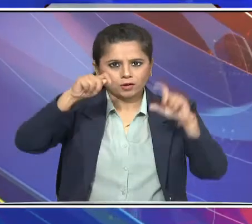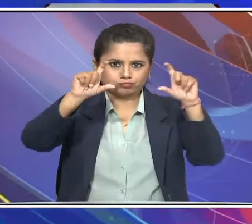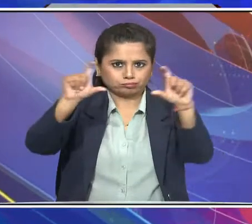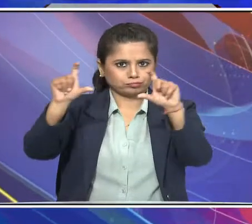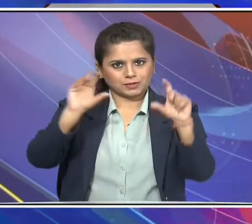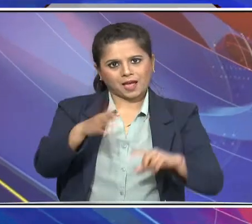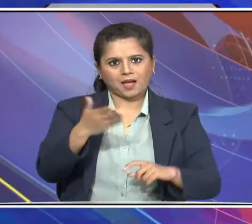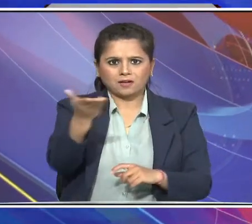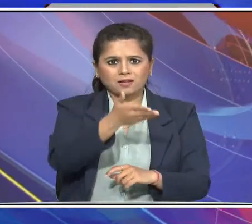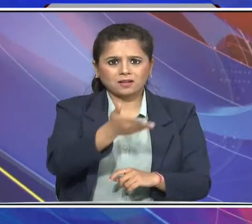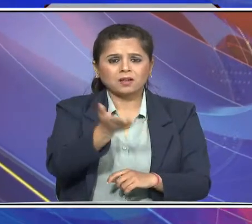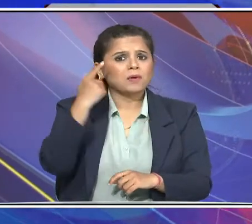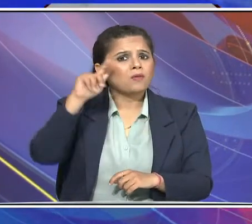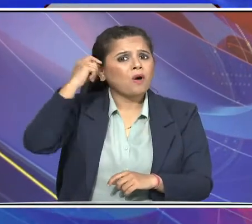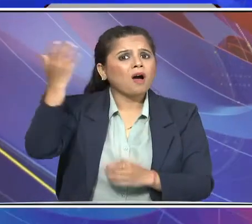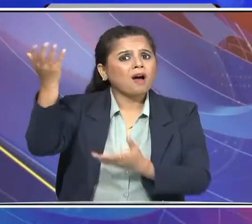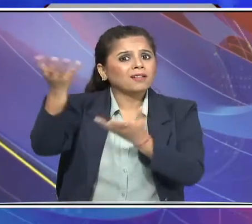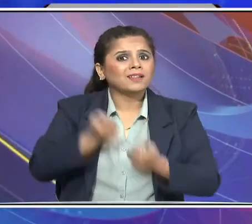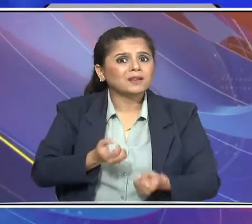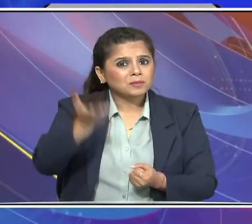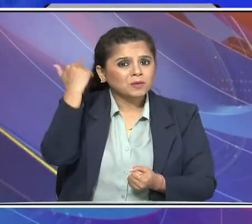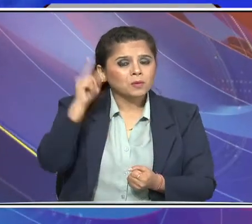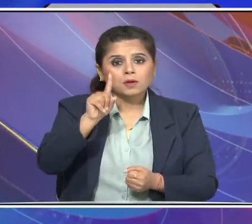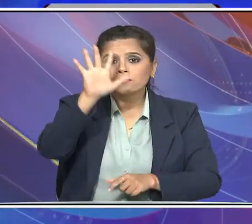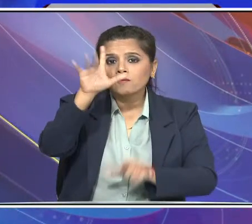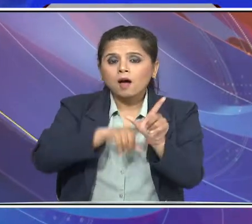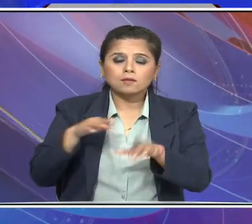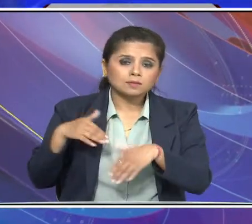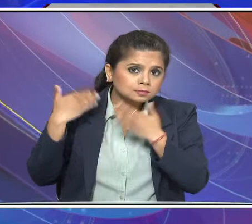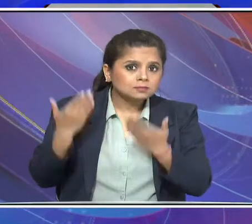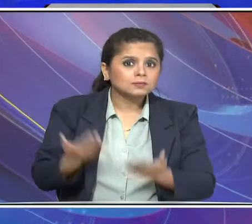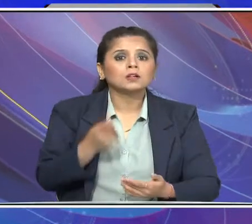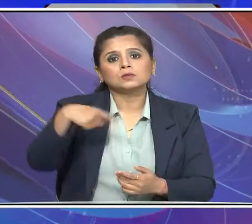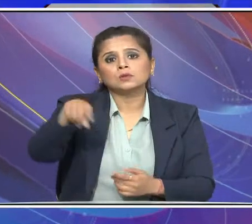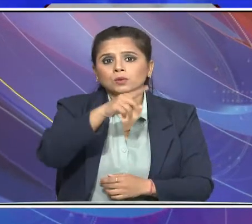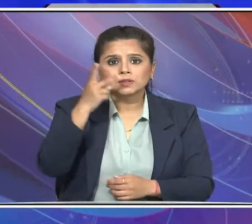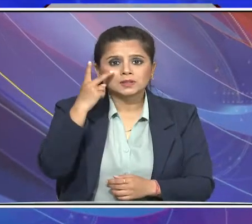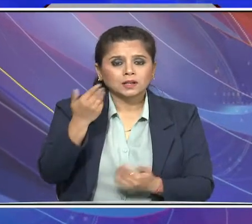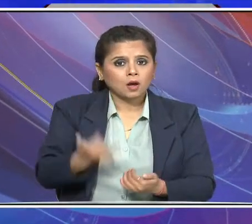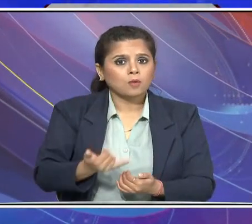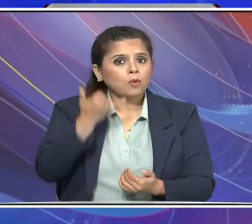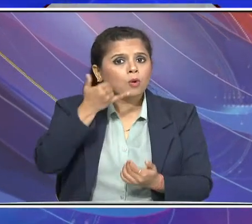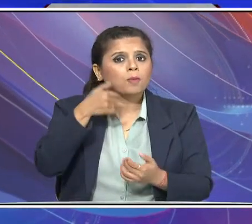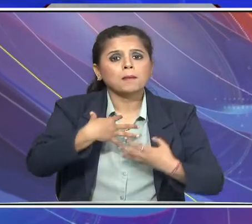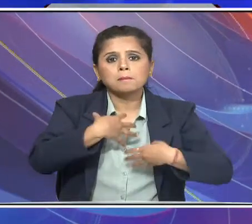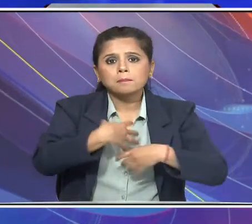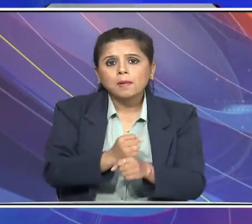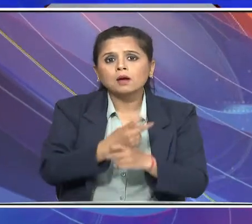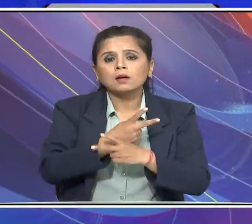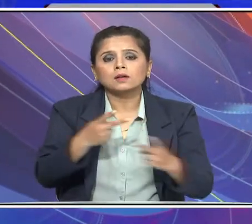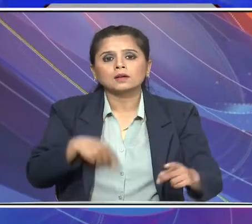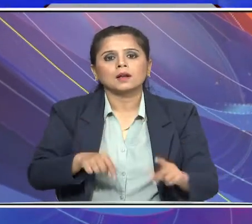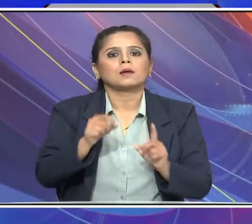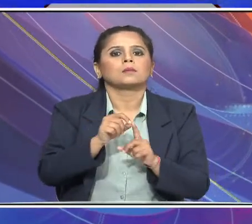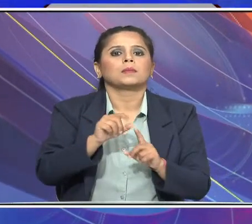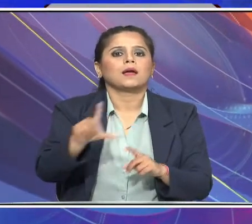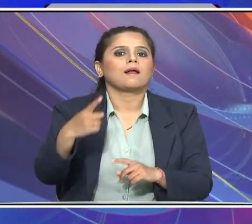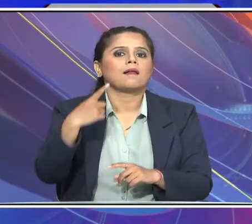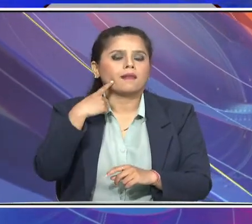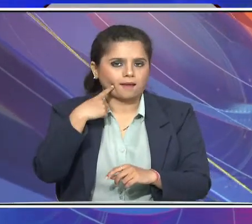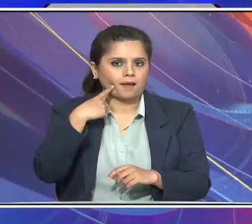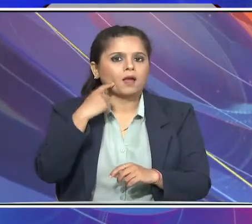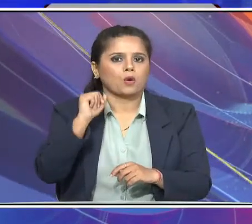यह कभी विदेश से आते थे लेकिन पिछले 5 वर्षों में ही मोबाइल मैन्युफैक्चरिंग स्कीम लेकर आए